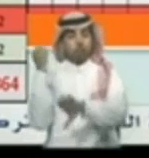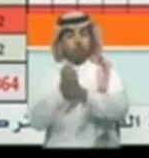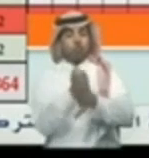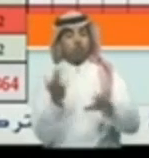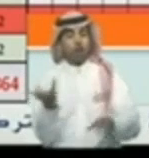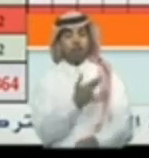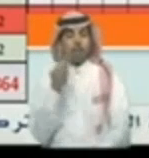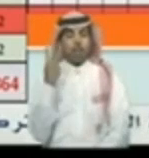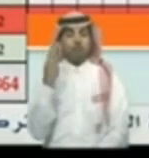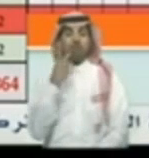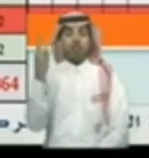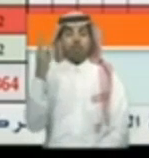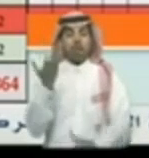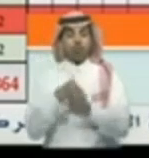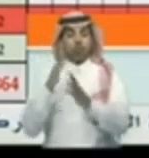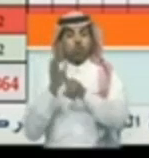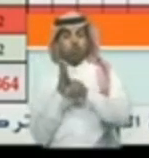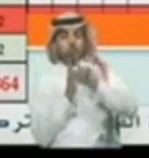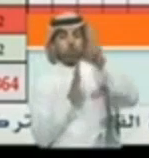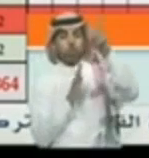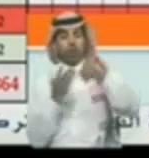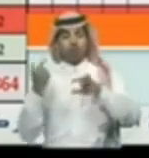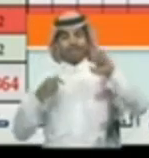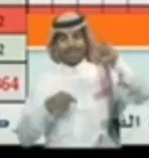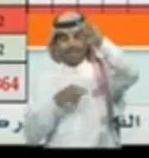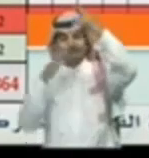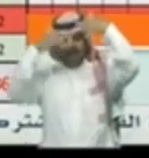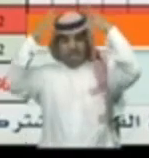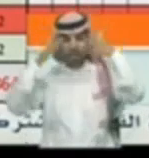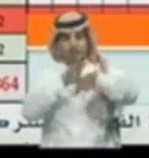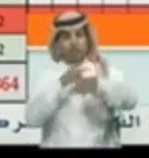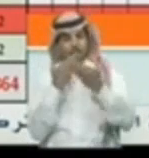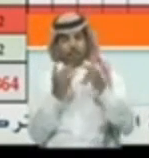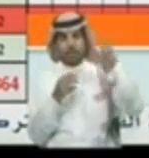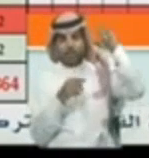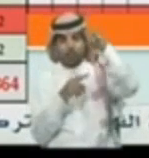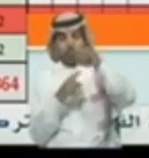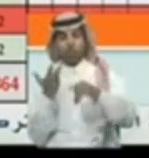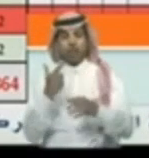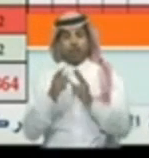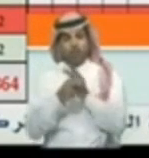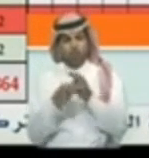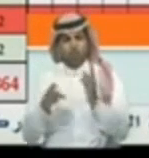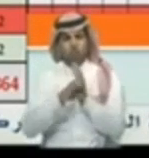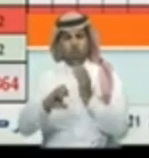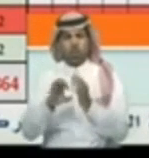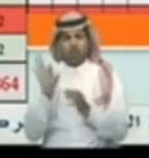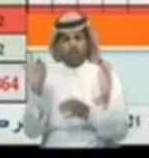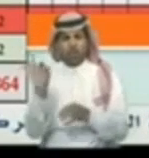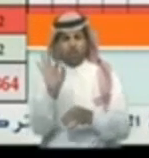3364 اختراق، تشمل استخدام الصواريخ البالستية، طائرات بدون طيار، وكافة أنواع الأسلحة باستخدامها ضد الأعيان